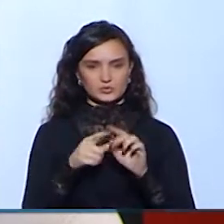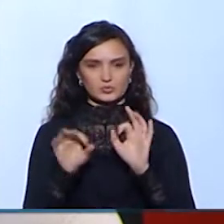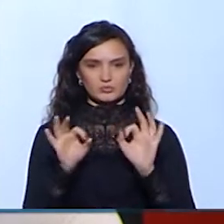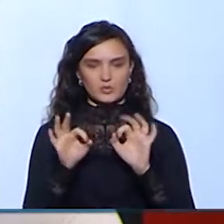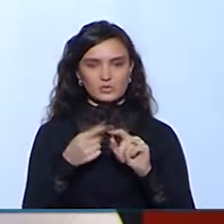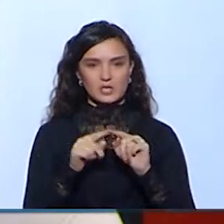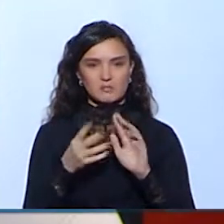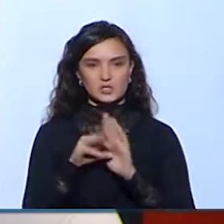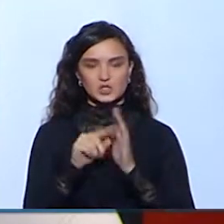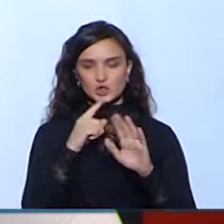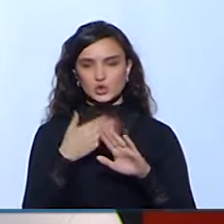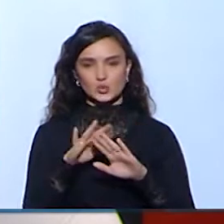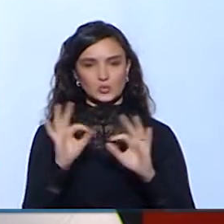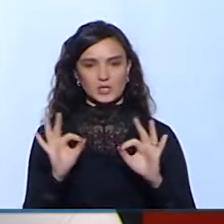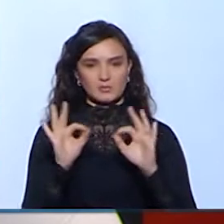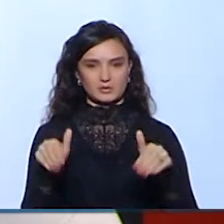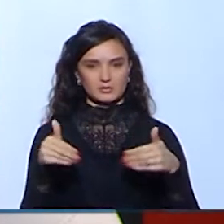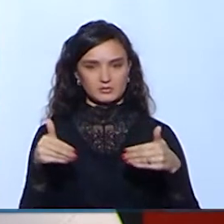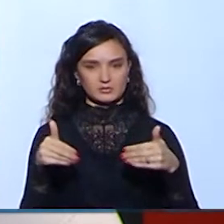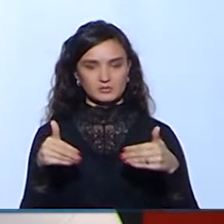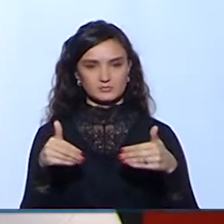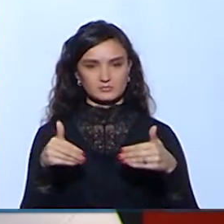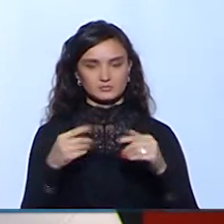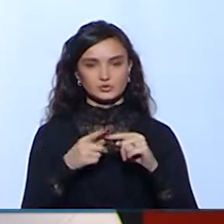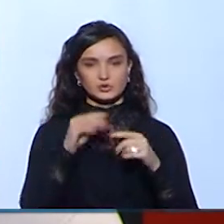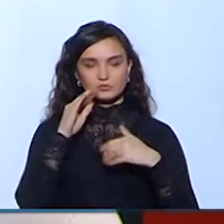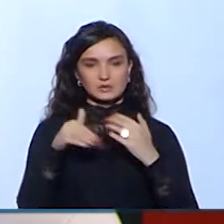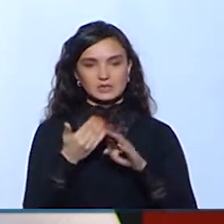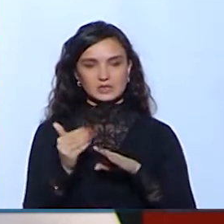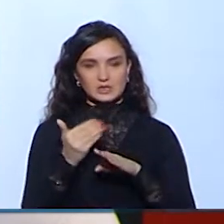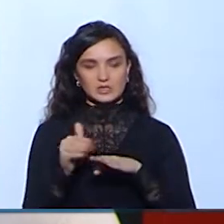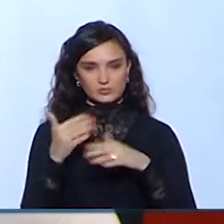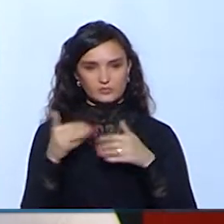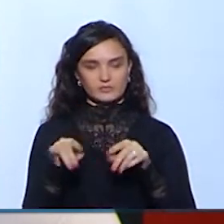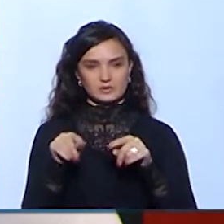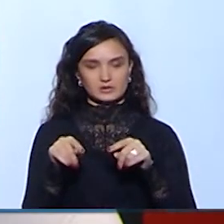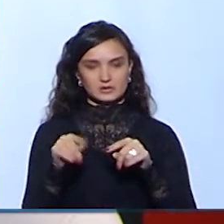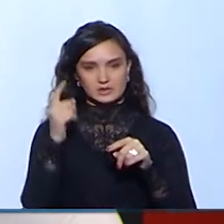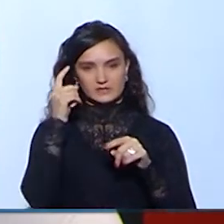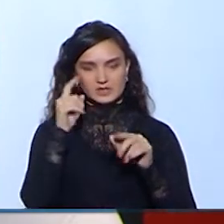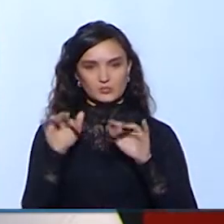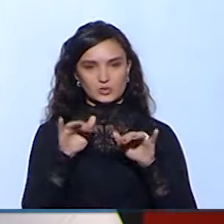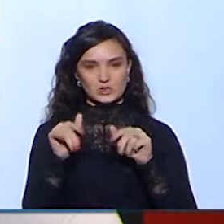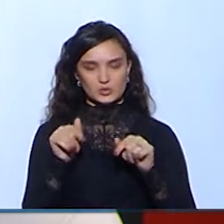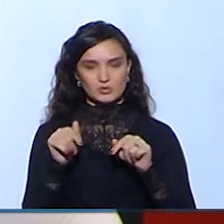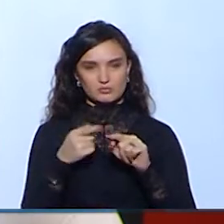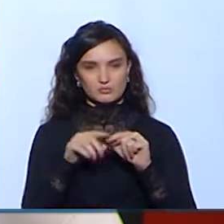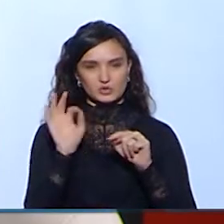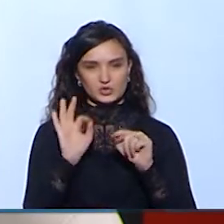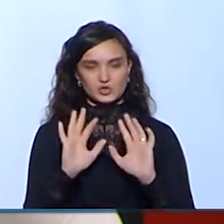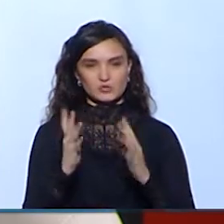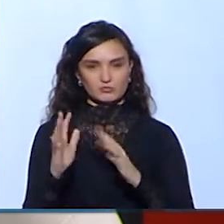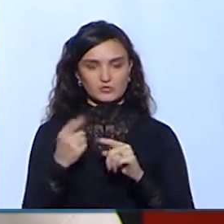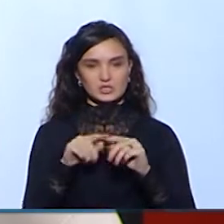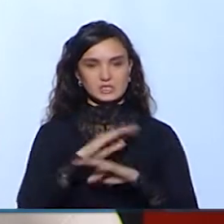ანუ ამაში სირთული არაფერი არ არის, ხო? შემდეგ თანდათან მივდივართ უკვე ტვინის ფუნქციონირებაზე, იმიტომ რომ ხშირ შემთხვევაში